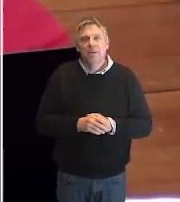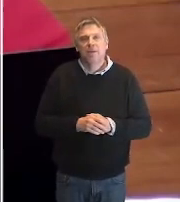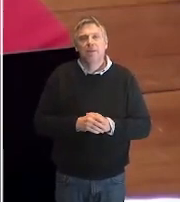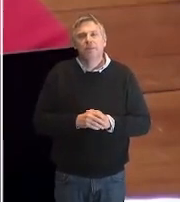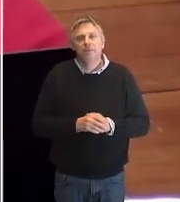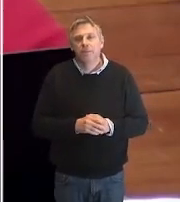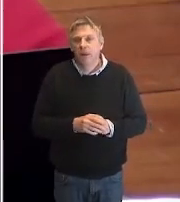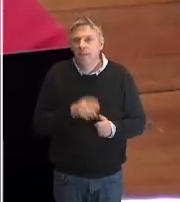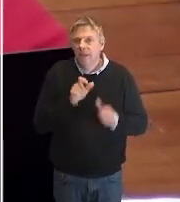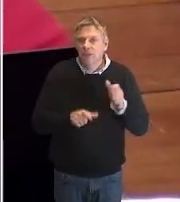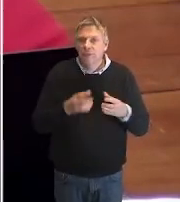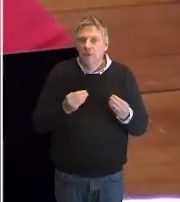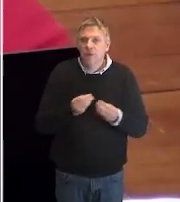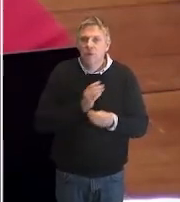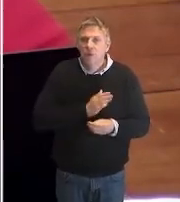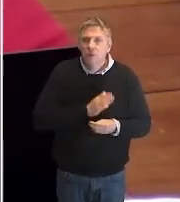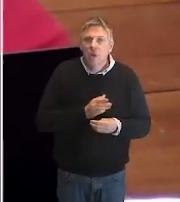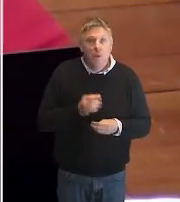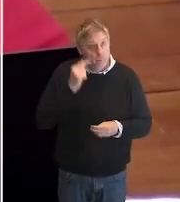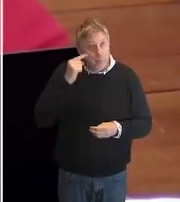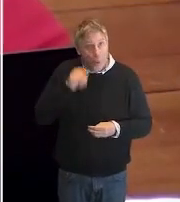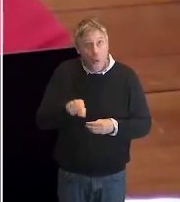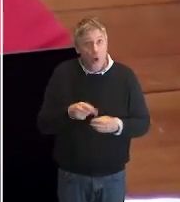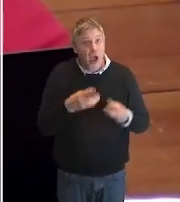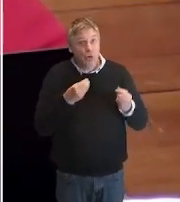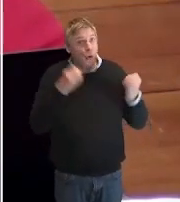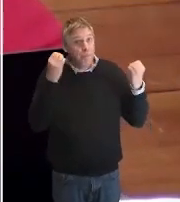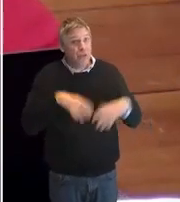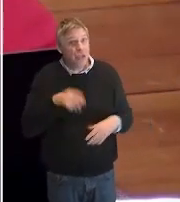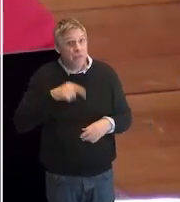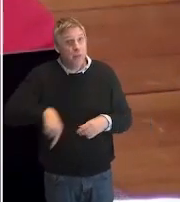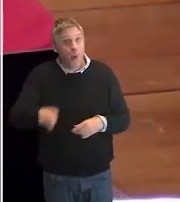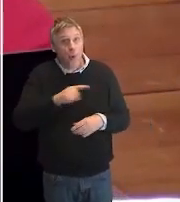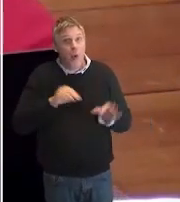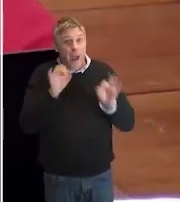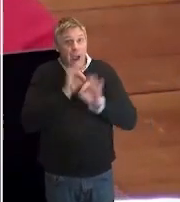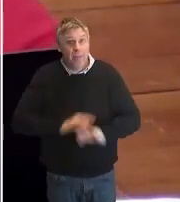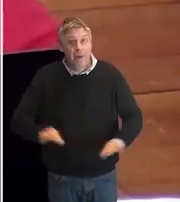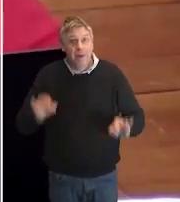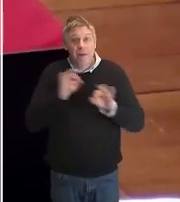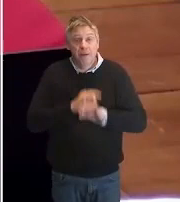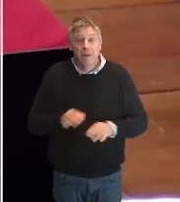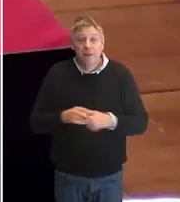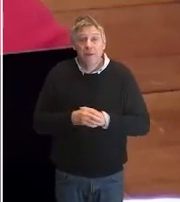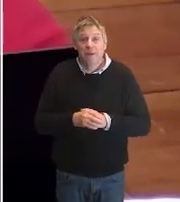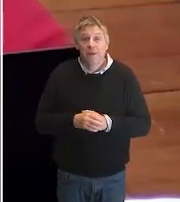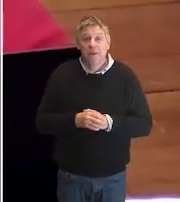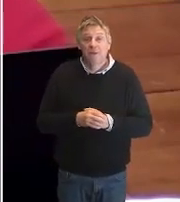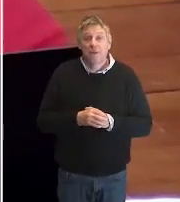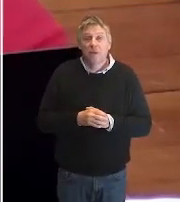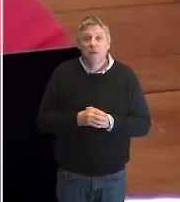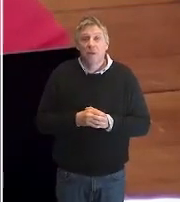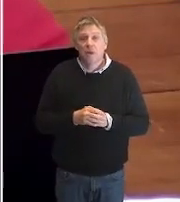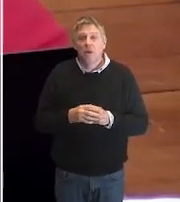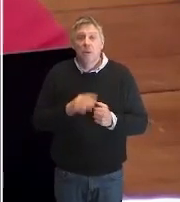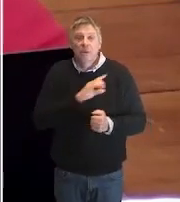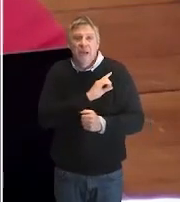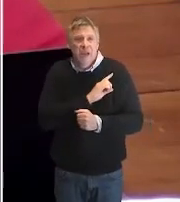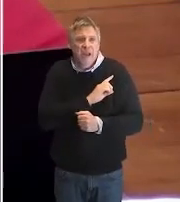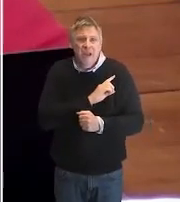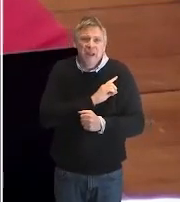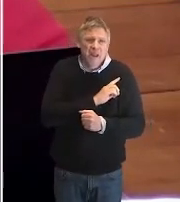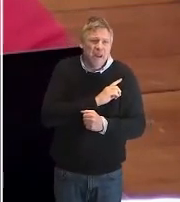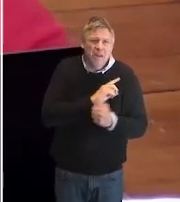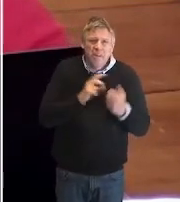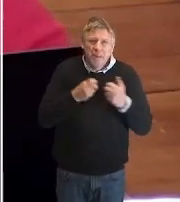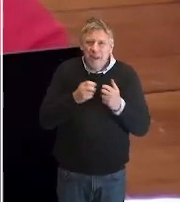n'y a pas non plus d'argent magique pour eux. Entre l'inflation, les coups de massue fiscaux que vous leur assénez et que